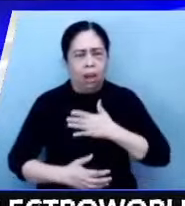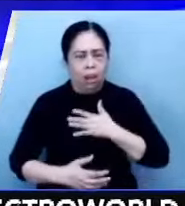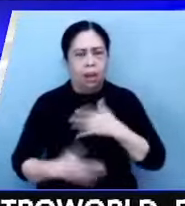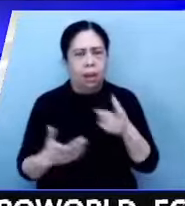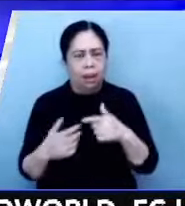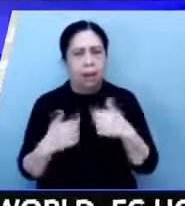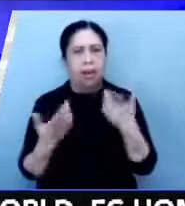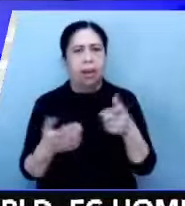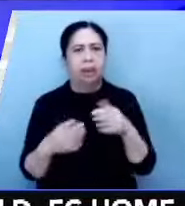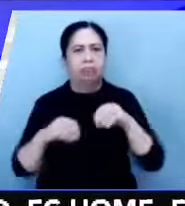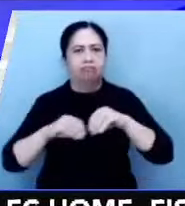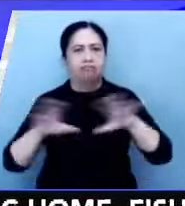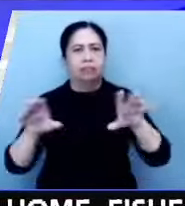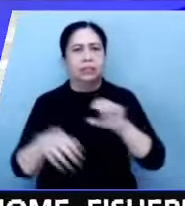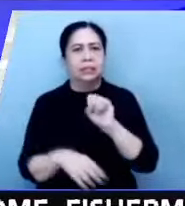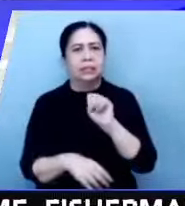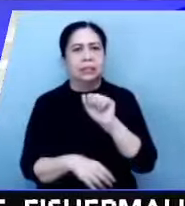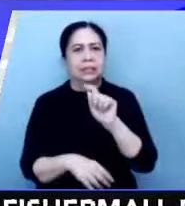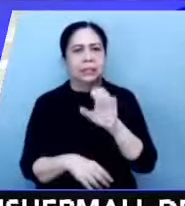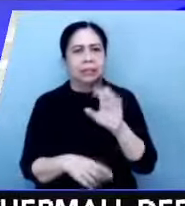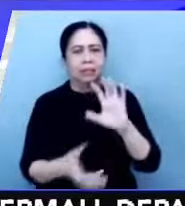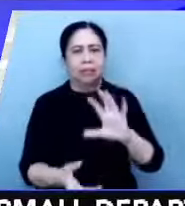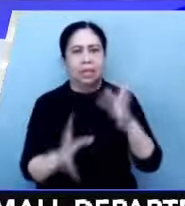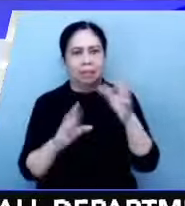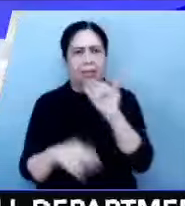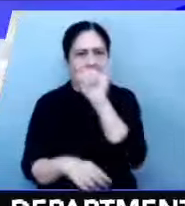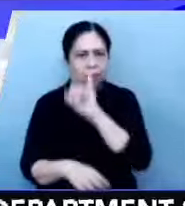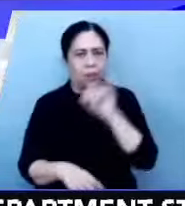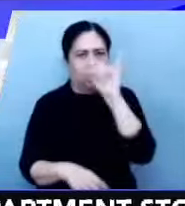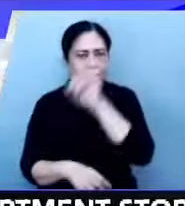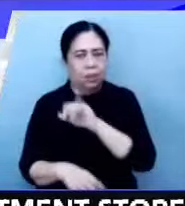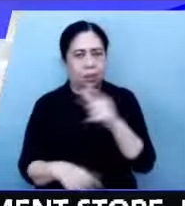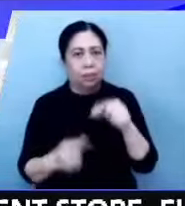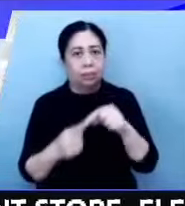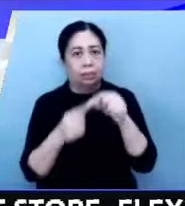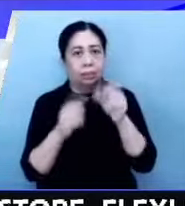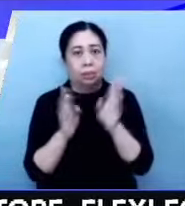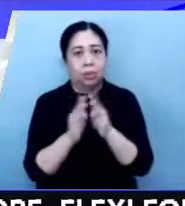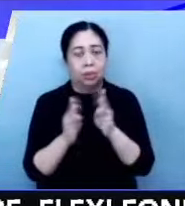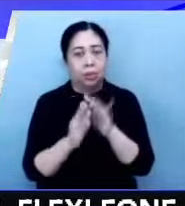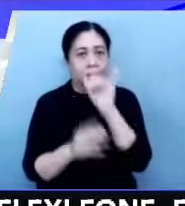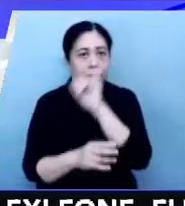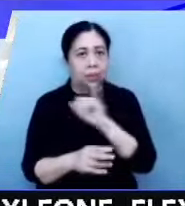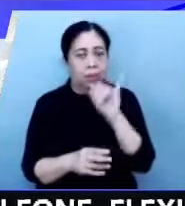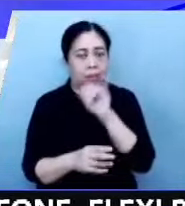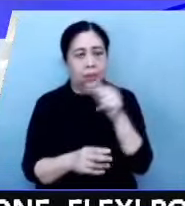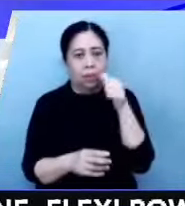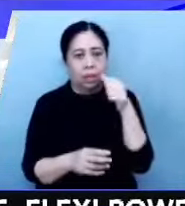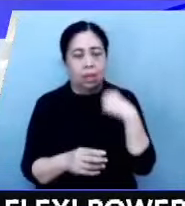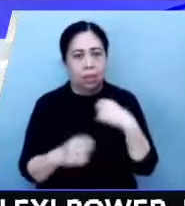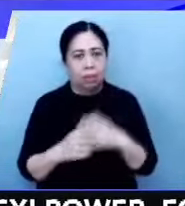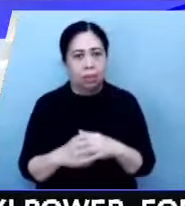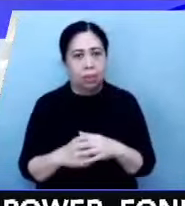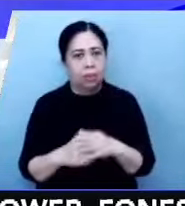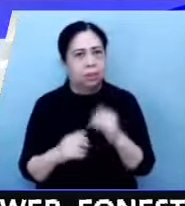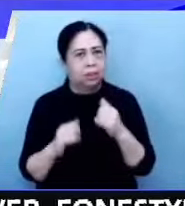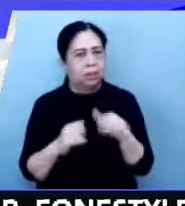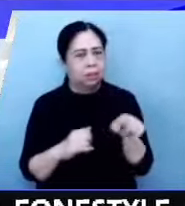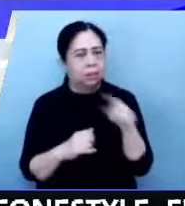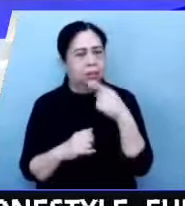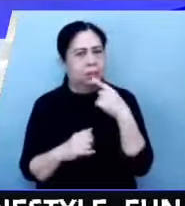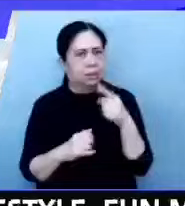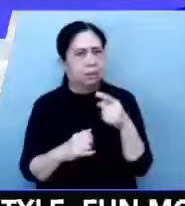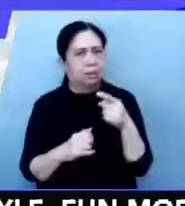of calamity. Kasunod po yan ay sinagawang special session ng Iloilo City Council kahapon. Sa huling datos ng City Health Office, pito